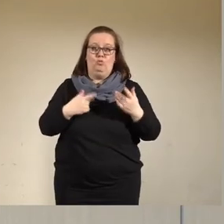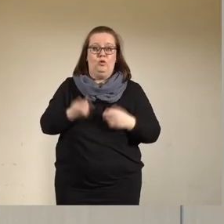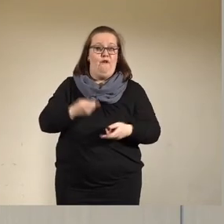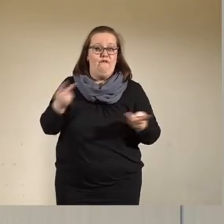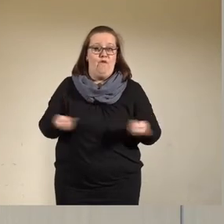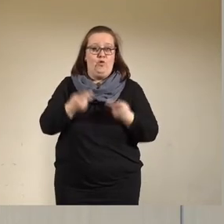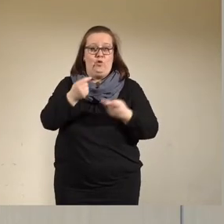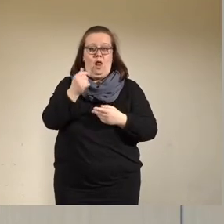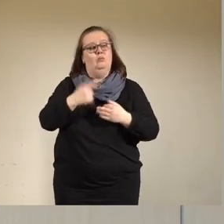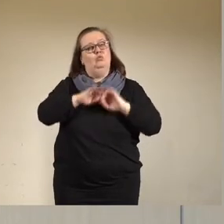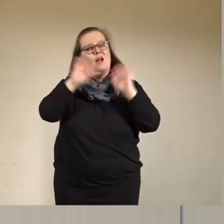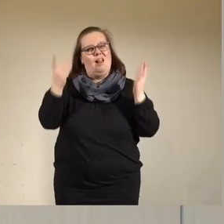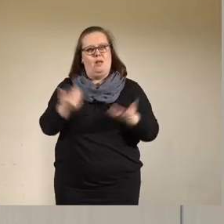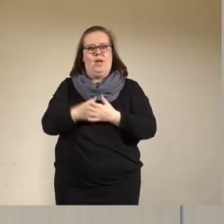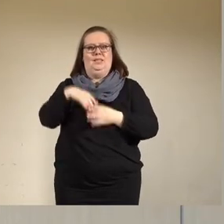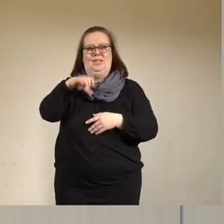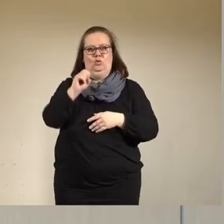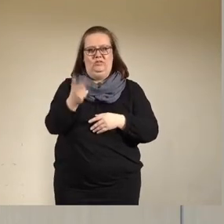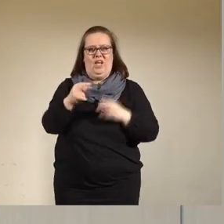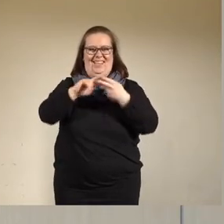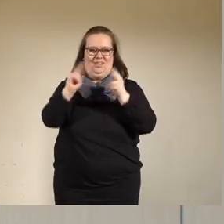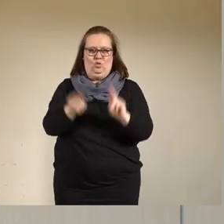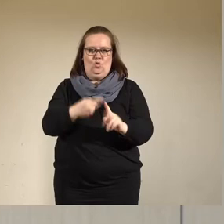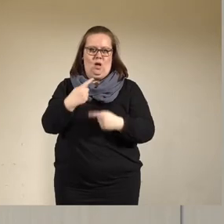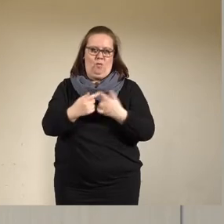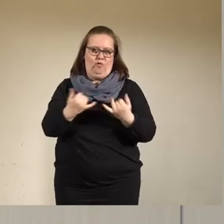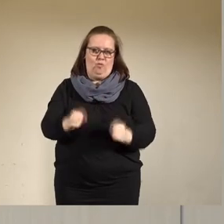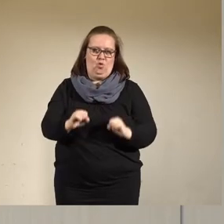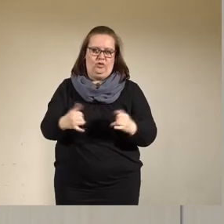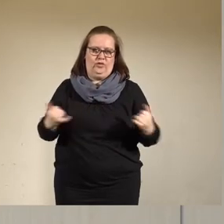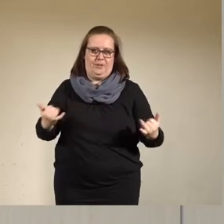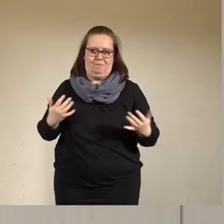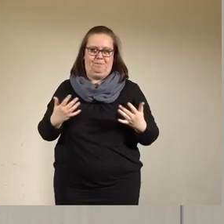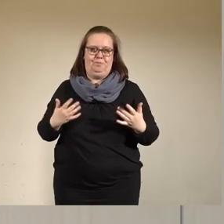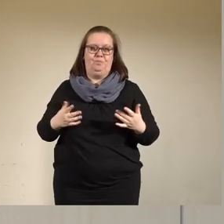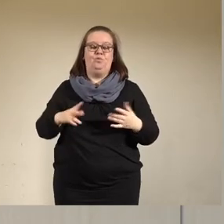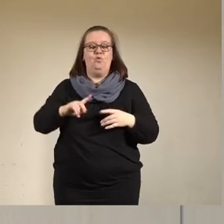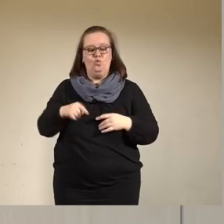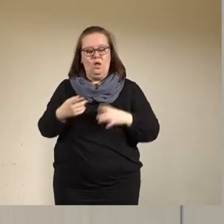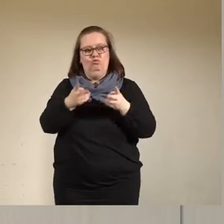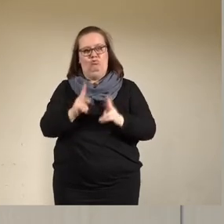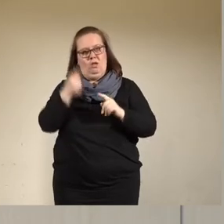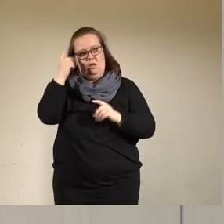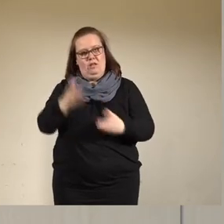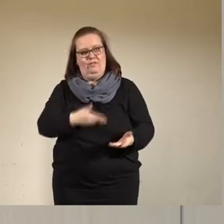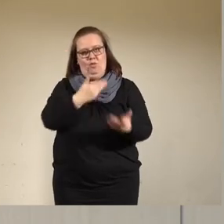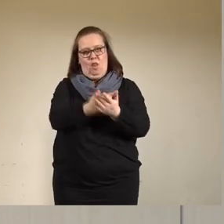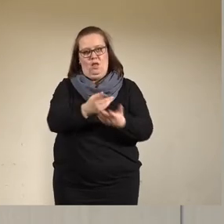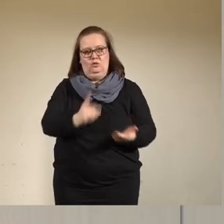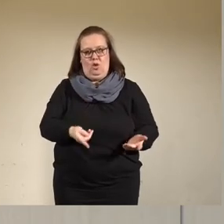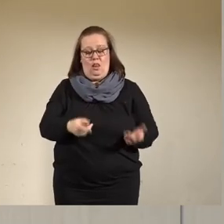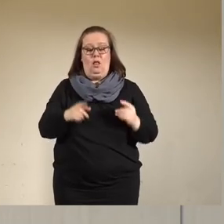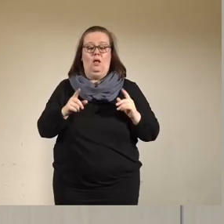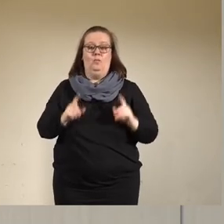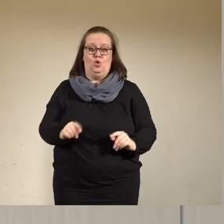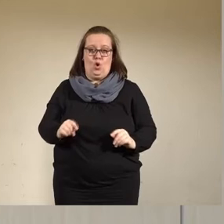Fördergeld, also wie wir in eine CO2-Reduktion eintreten und das dem Stadtrat vorzulegen. Das